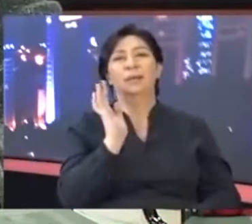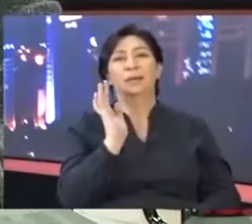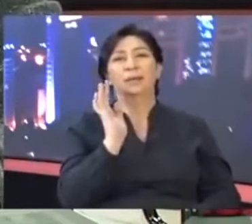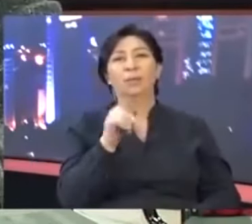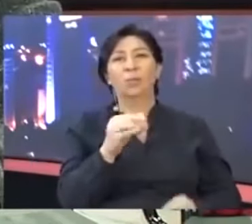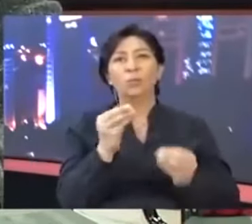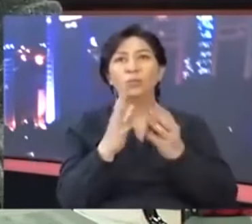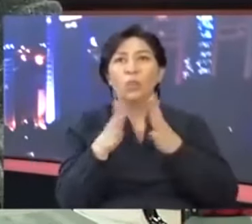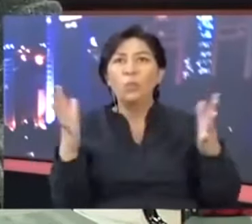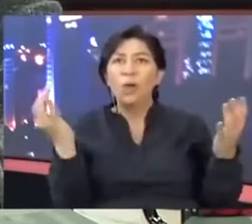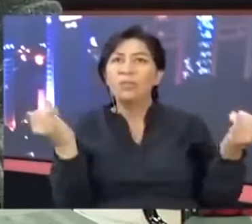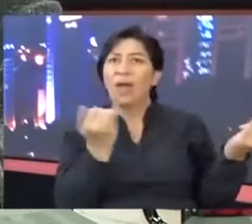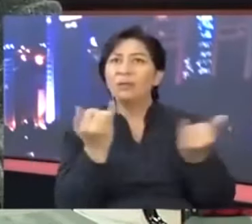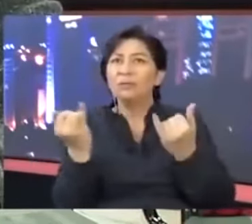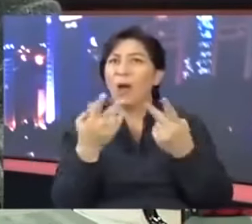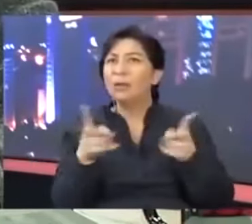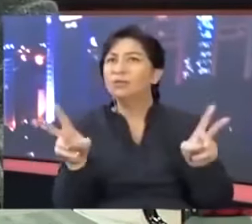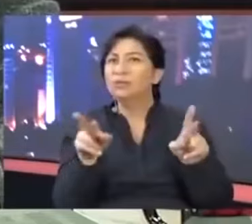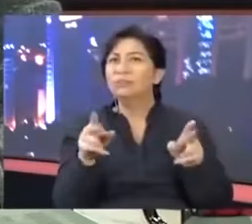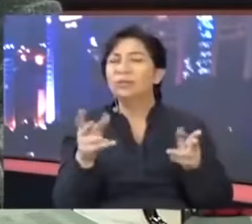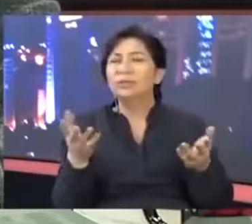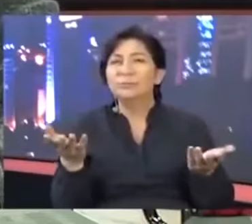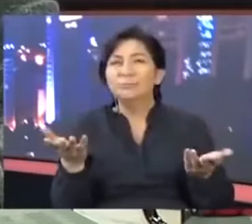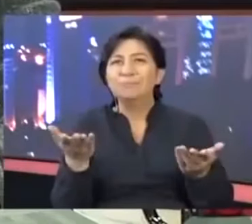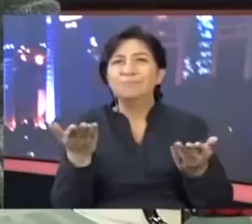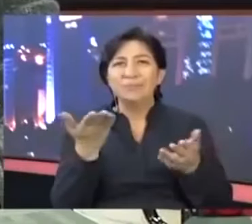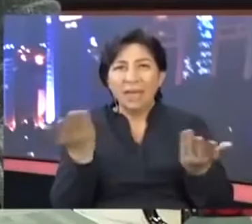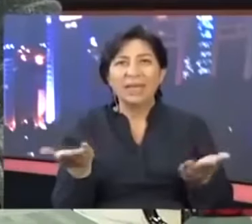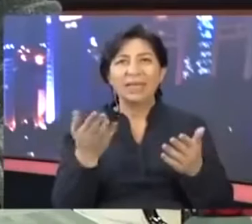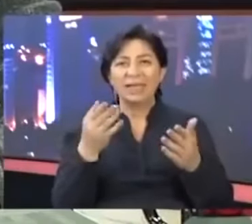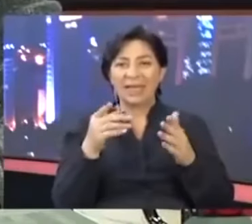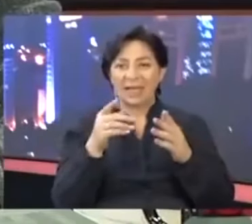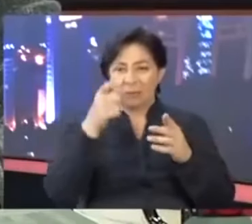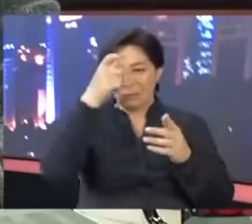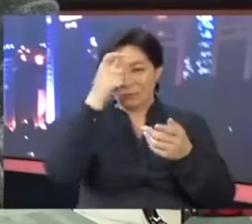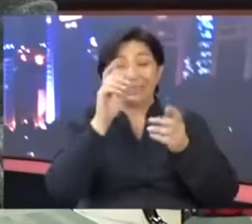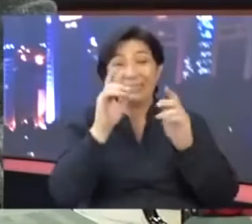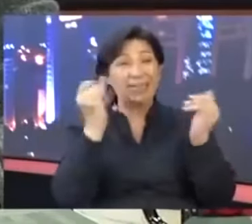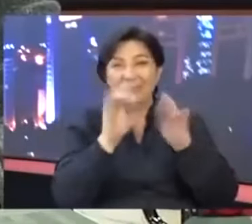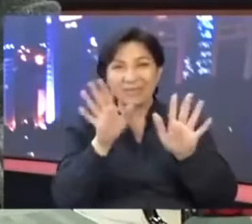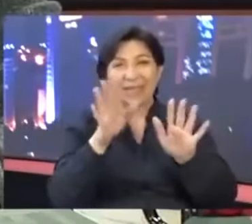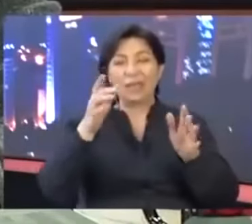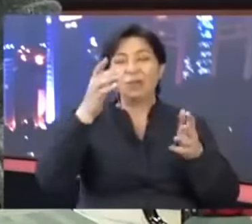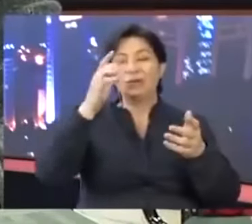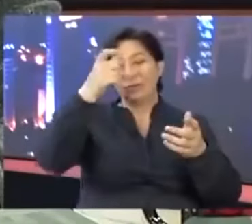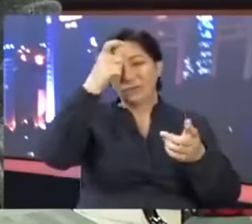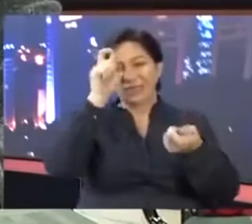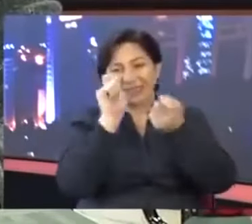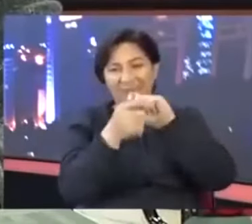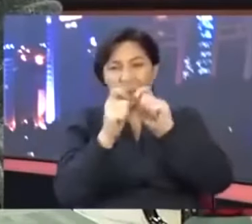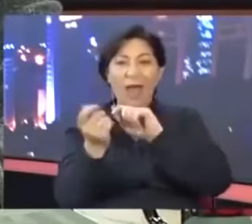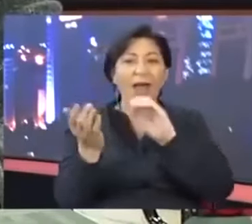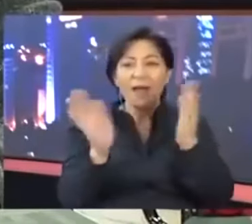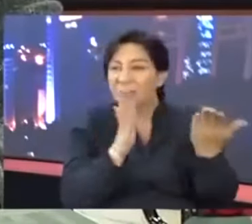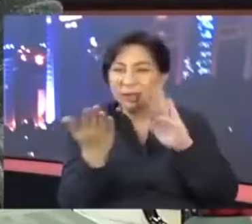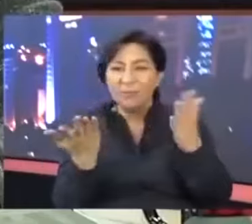kadar Tartışmaya açık ki zaten Eee yani daha doğrusu tefsire açık anlamında karşılaştırmaya düşünmeye